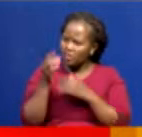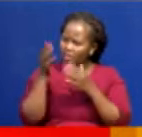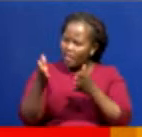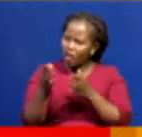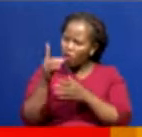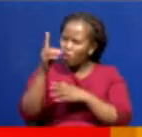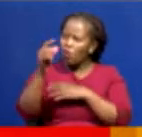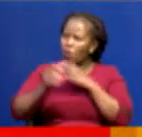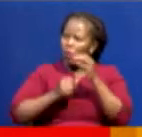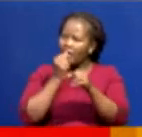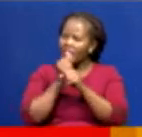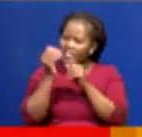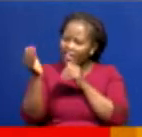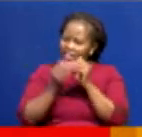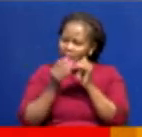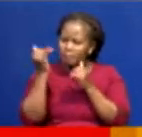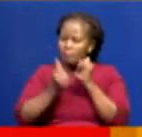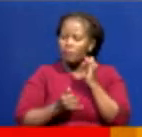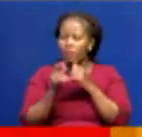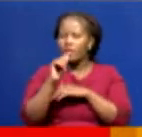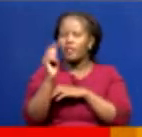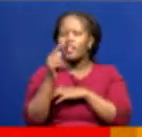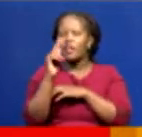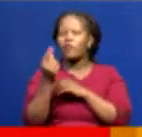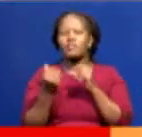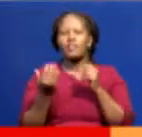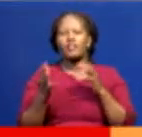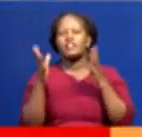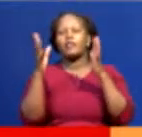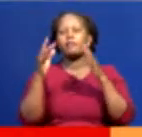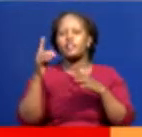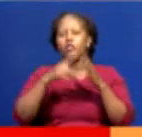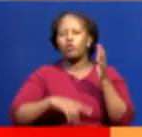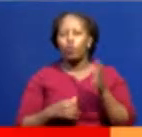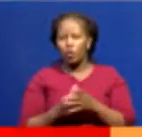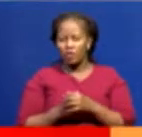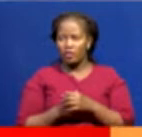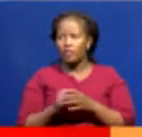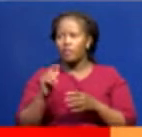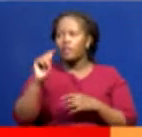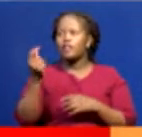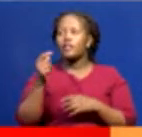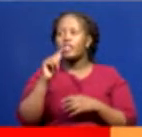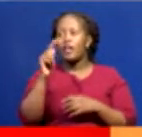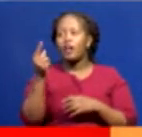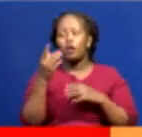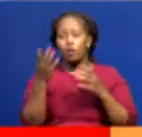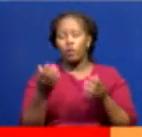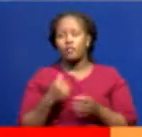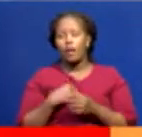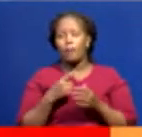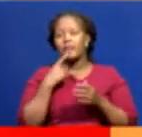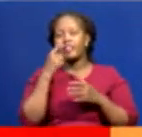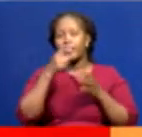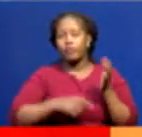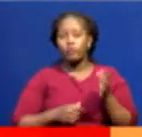kuisha, Kenya Kwanza itajivunia nini? Kenya Kwanza vile nimesema